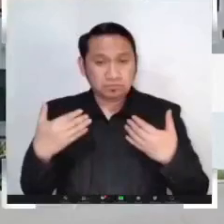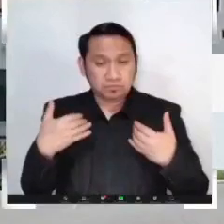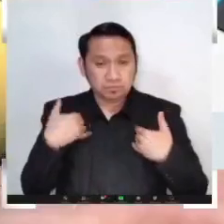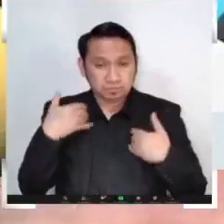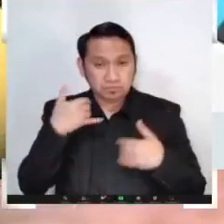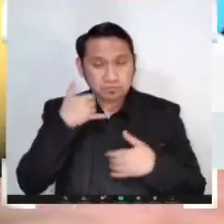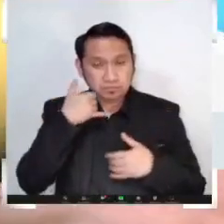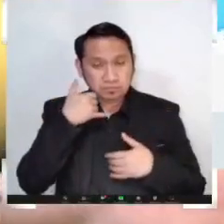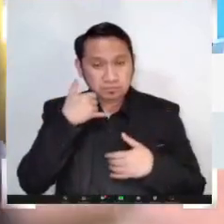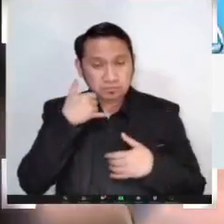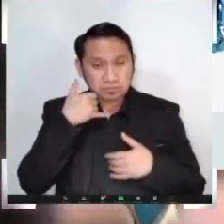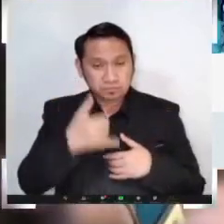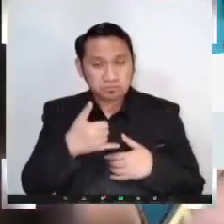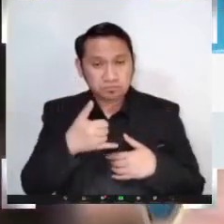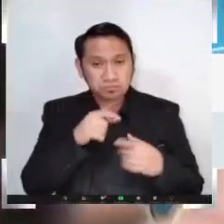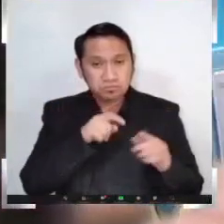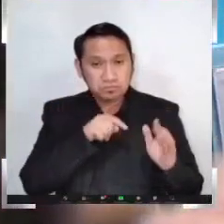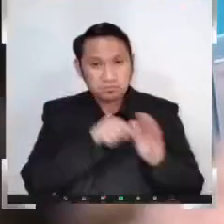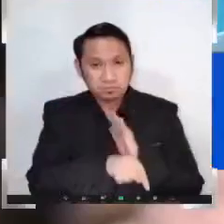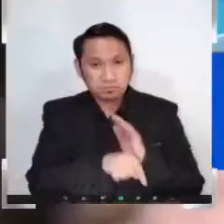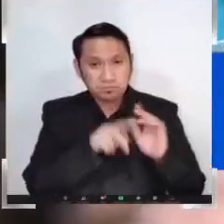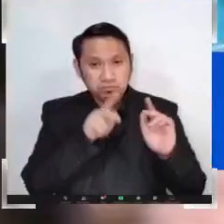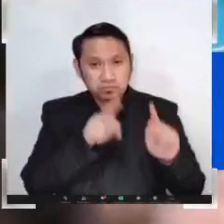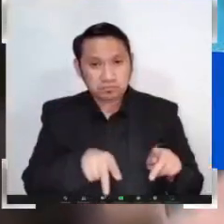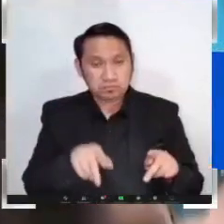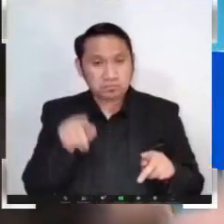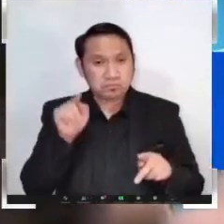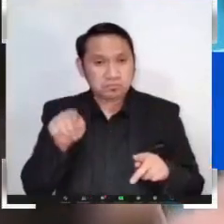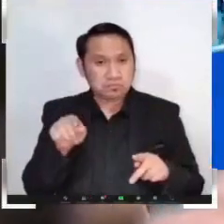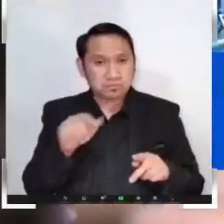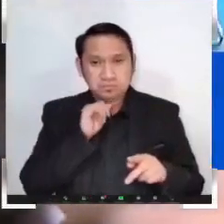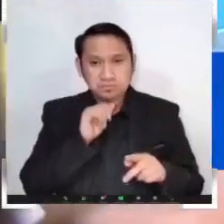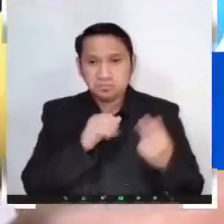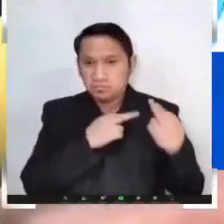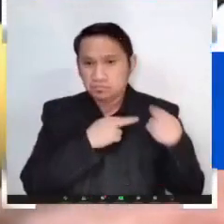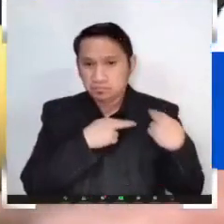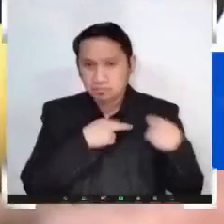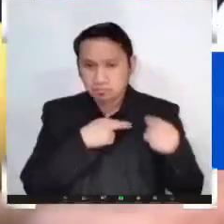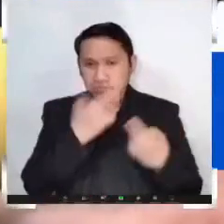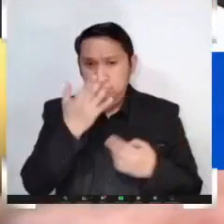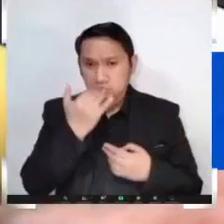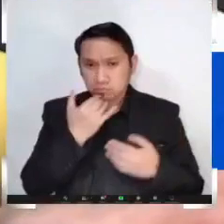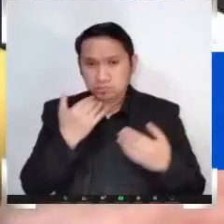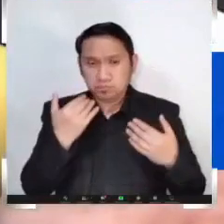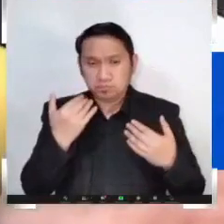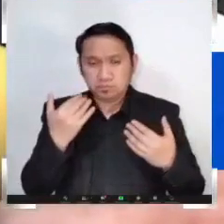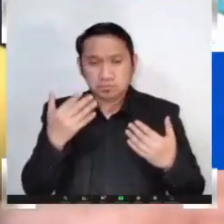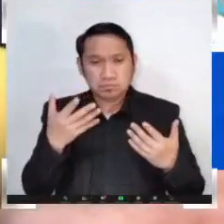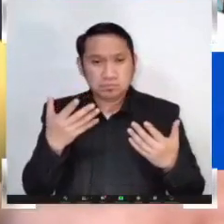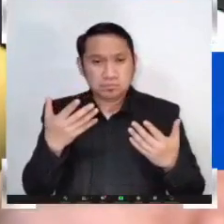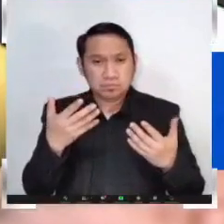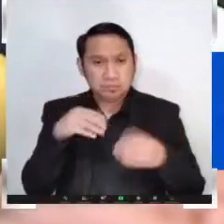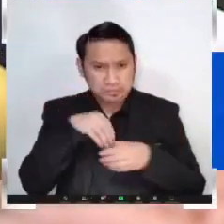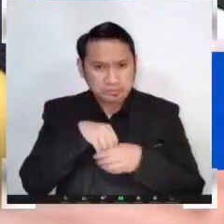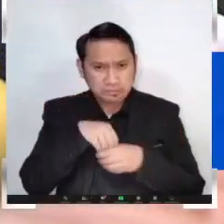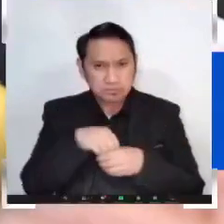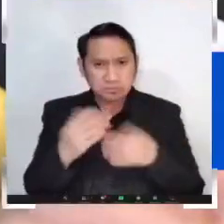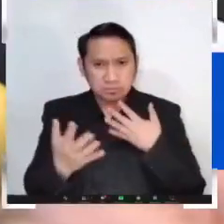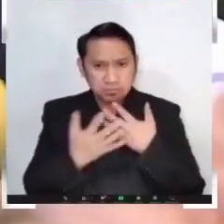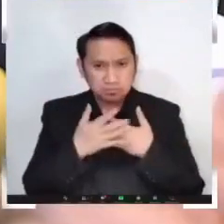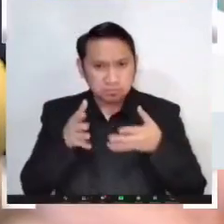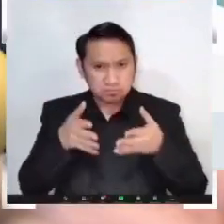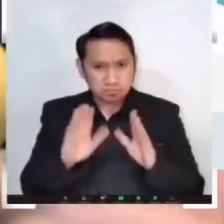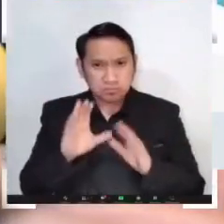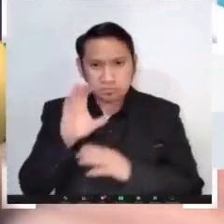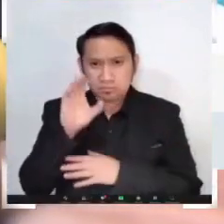ang mamamahayag. Sapagkat naging pabaya siya at nakalusot ang cellphone. Kaya kung hindi dahil may cellphone itong middleman, ay hindi sana napatay si